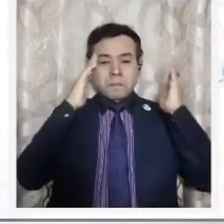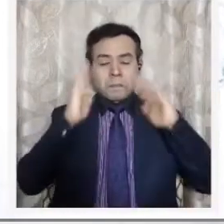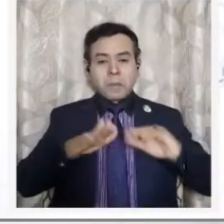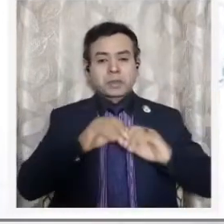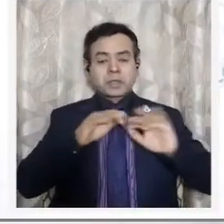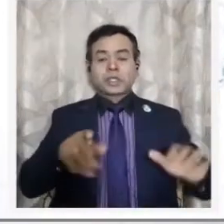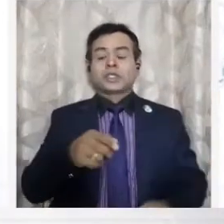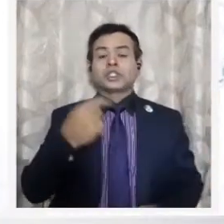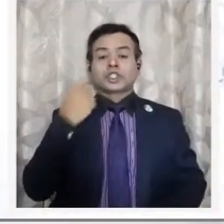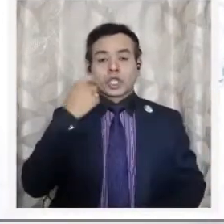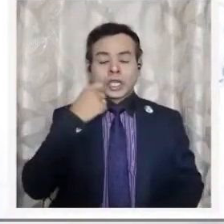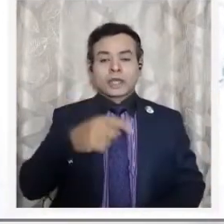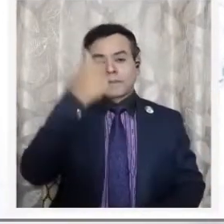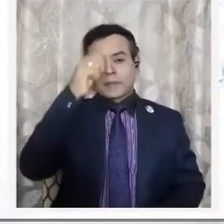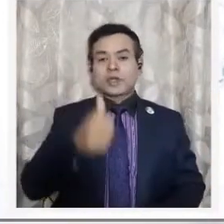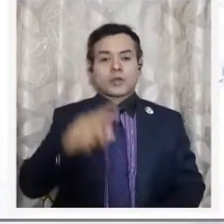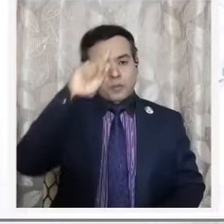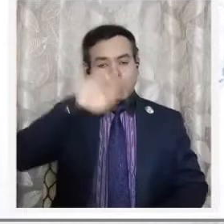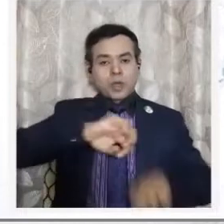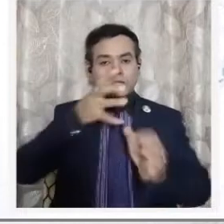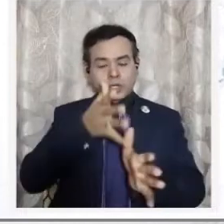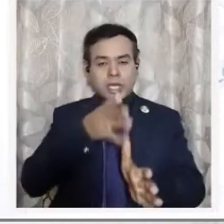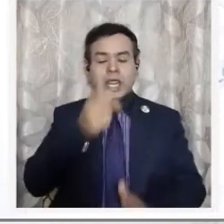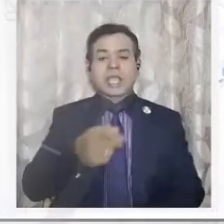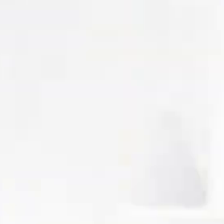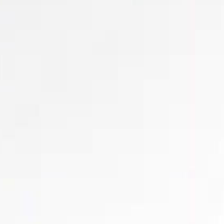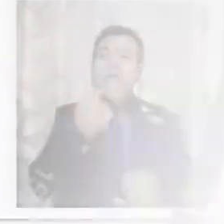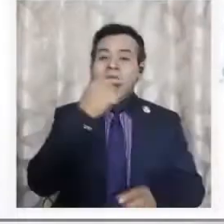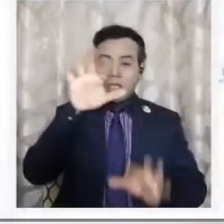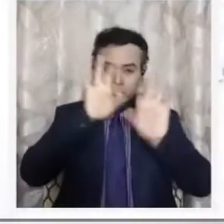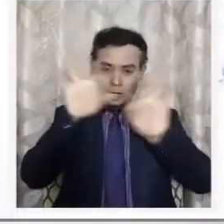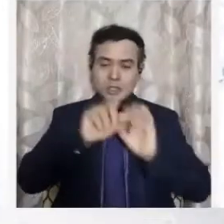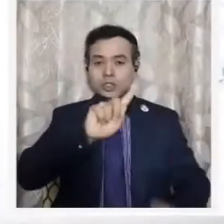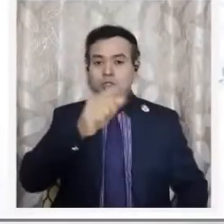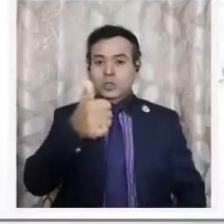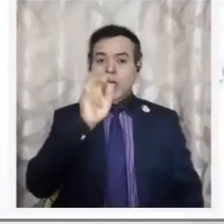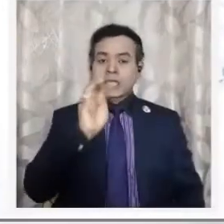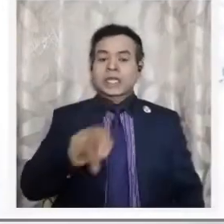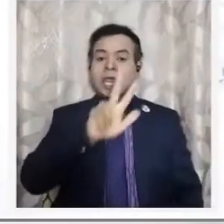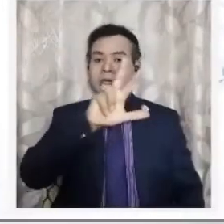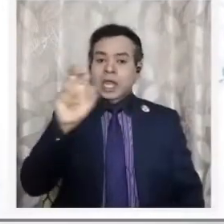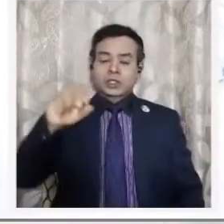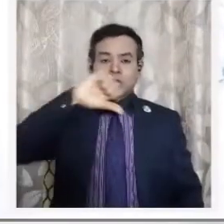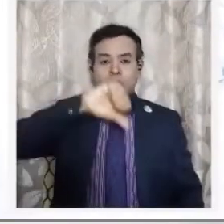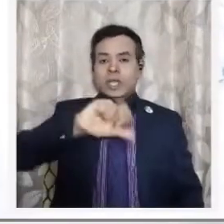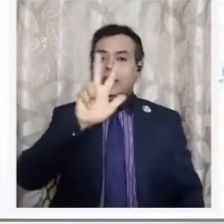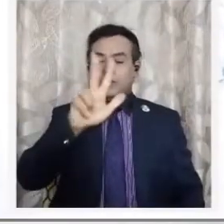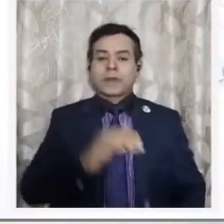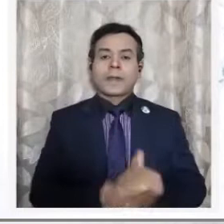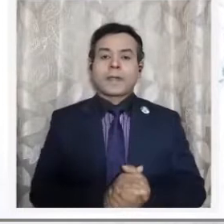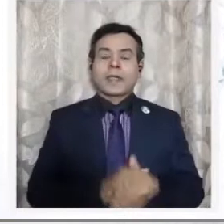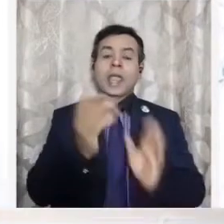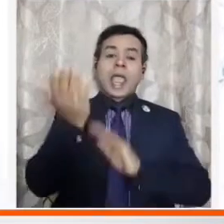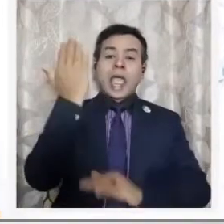জানান সংস্থাটির অতিরিক্ত মহাপরিচালক অধ্যাপক ডক্টর নাসিমা সুলতানা। 24 ঘন্টায় নমুনা সংগৃহীত